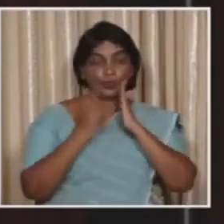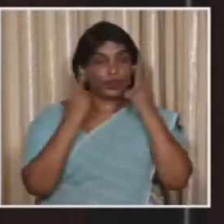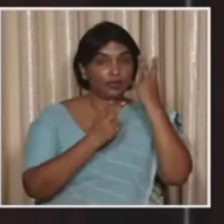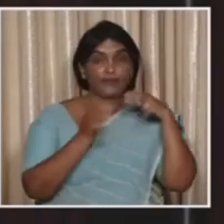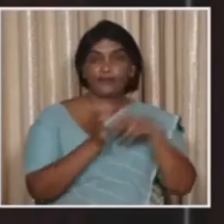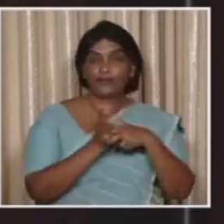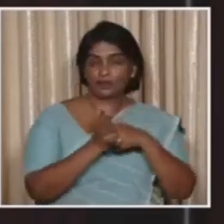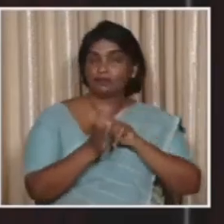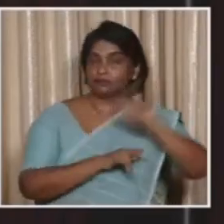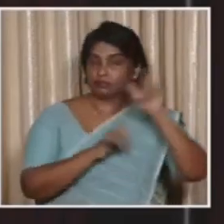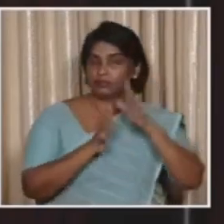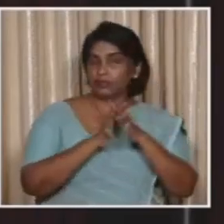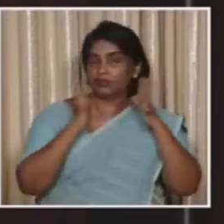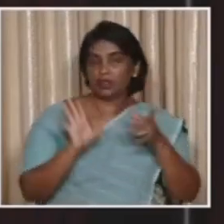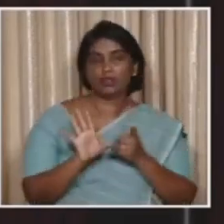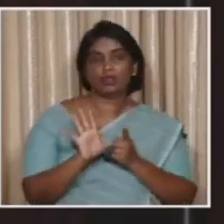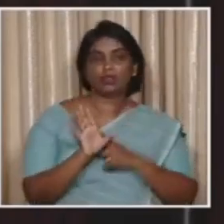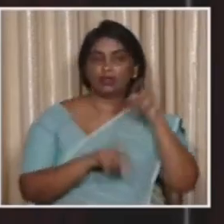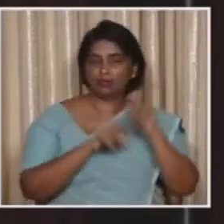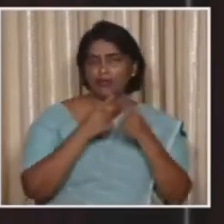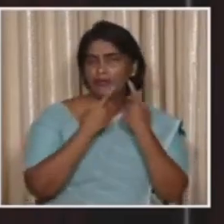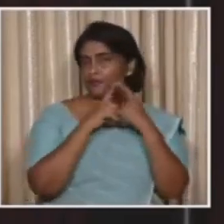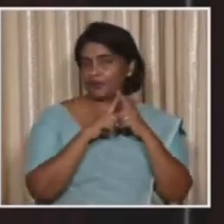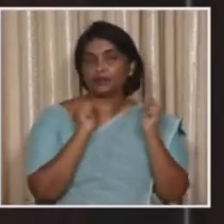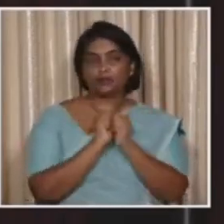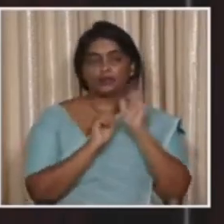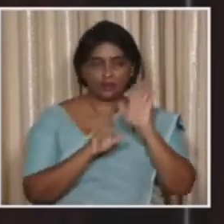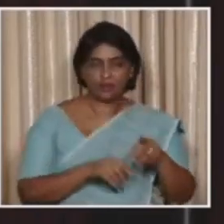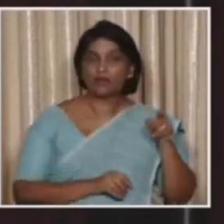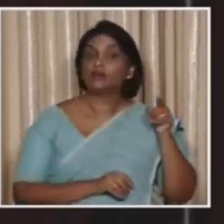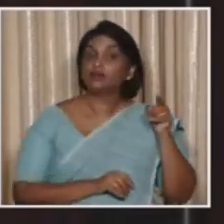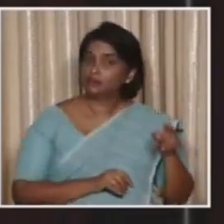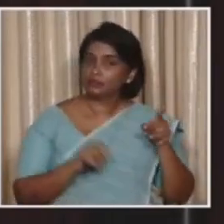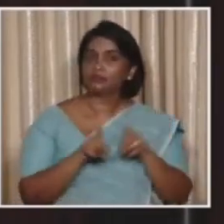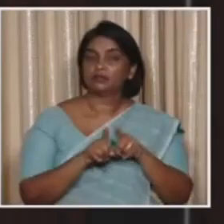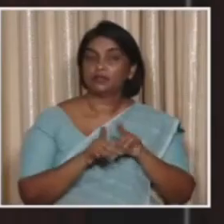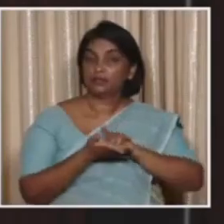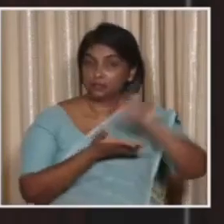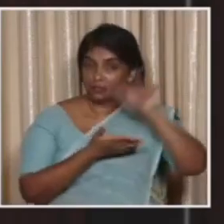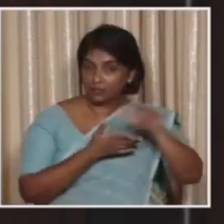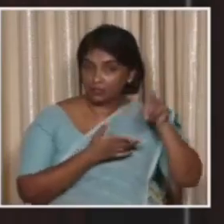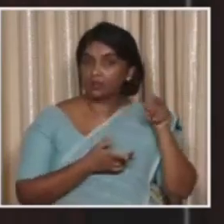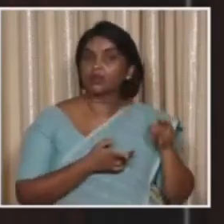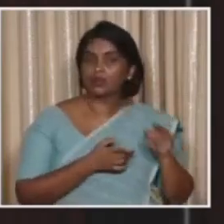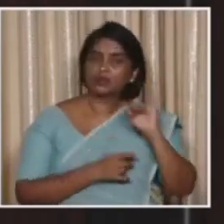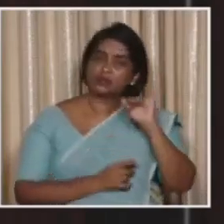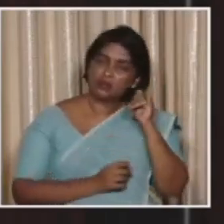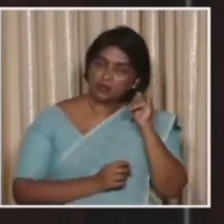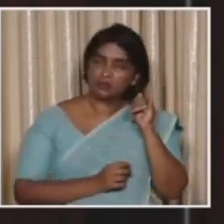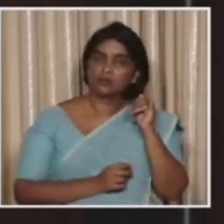hari giyapu visala taruna pirisak vivida kramoling giyai no e wagema e giyapu aige